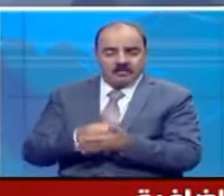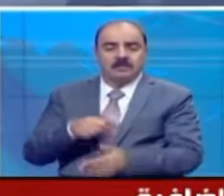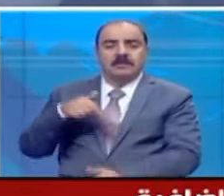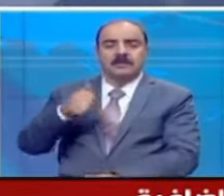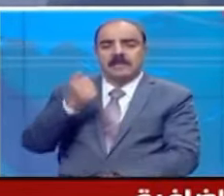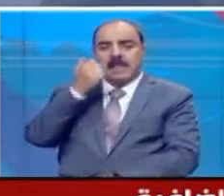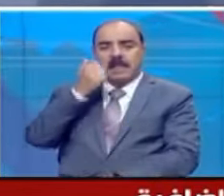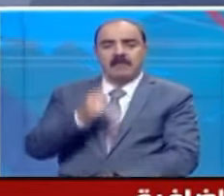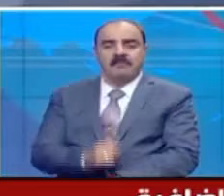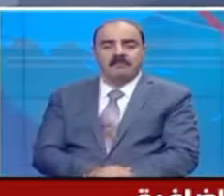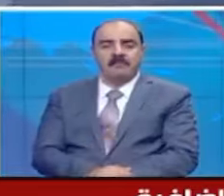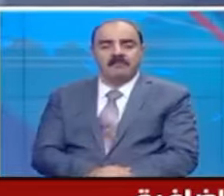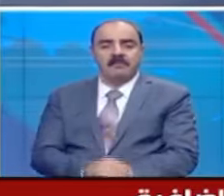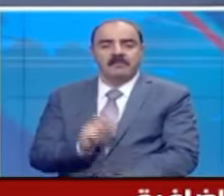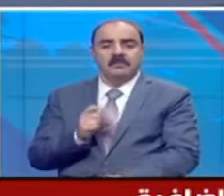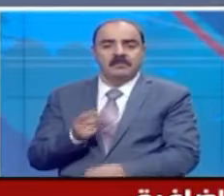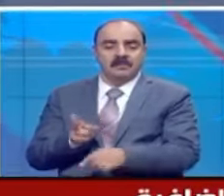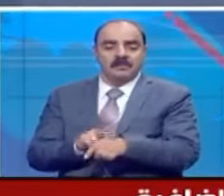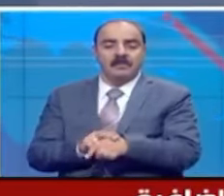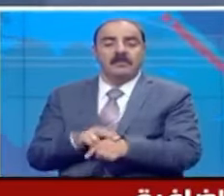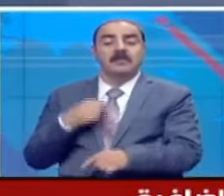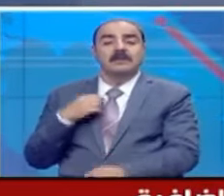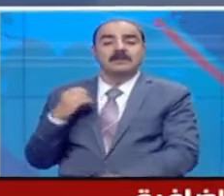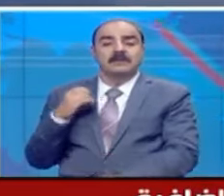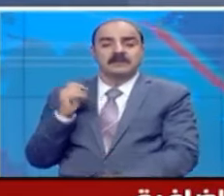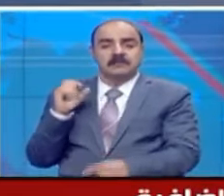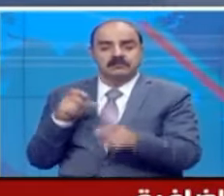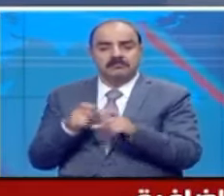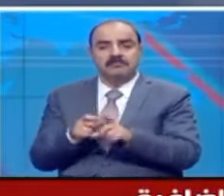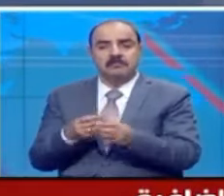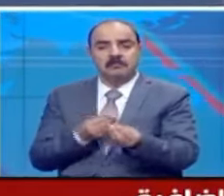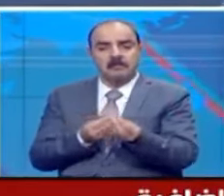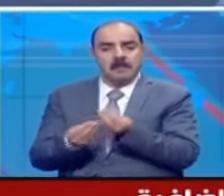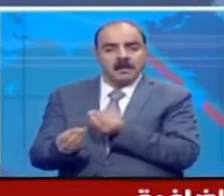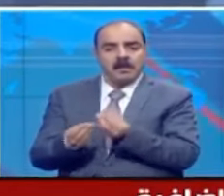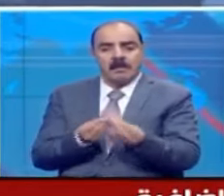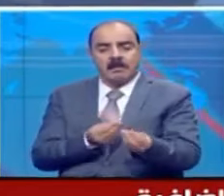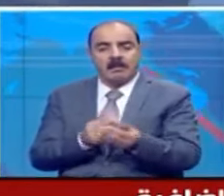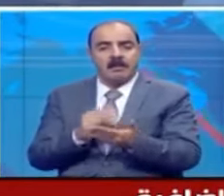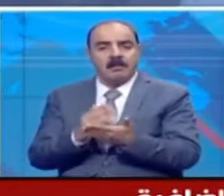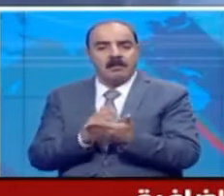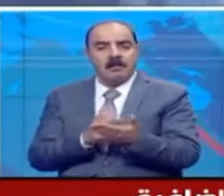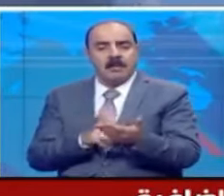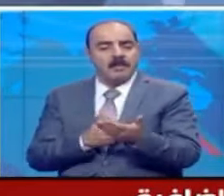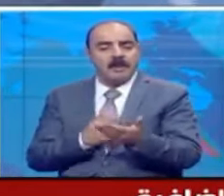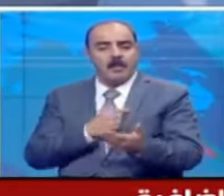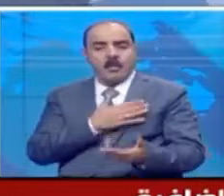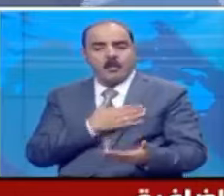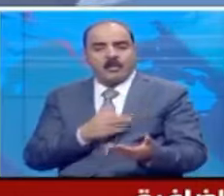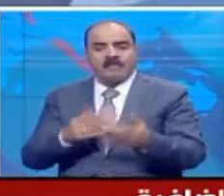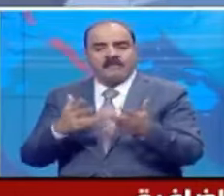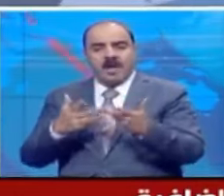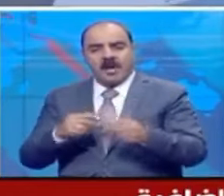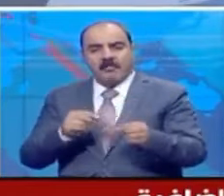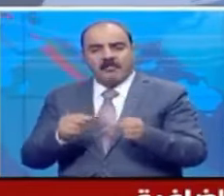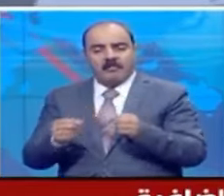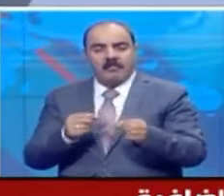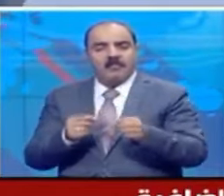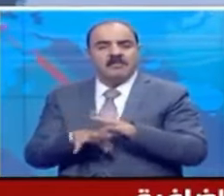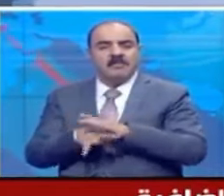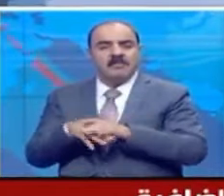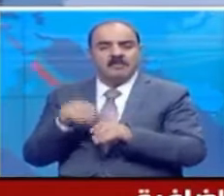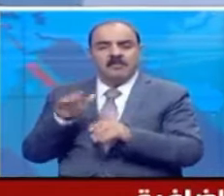إلى 6000 جنيه شهرية. وخلال الاجتماع اطلع الرئيس على تطورات الوضع الاقتصادي العام وإجراءات